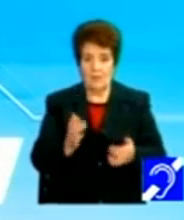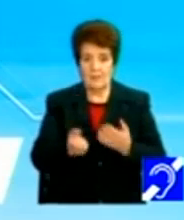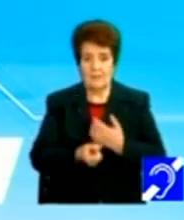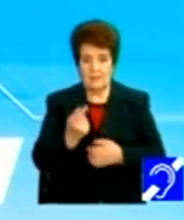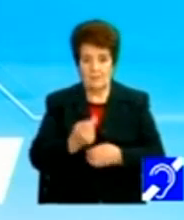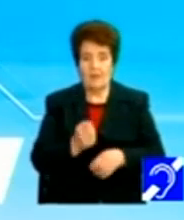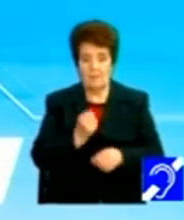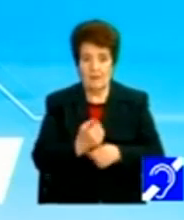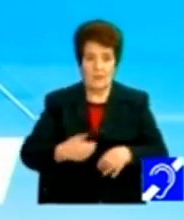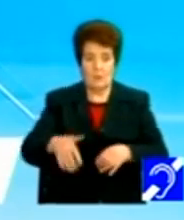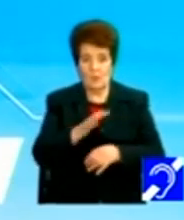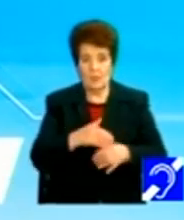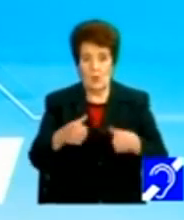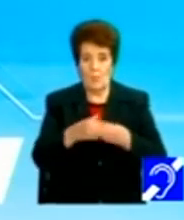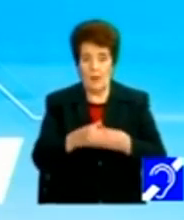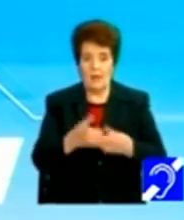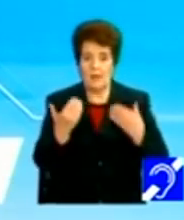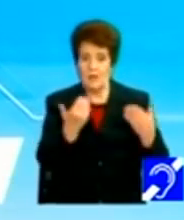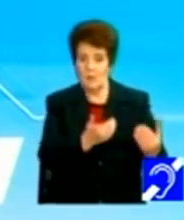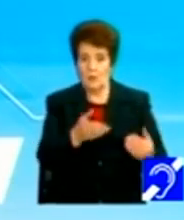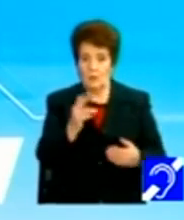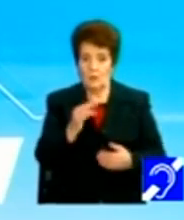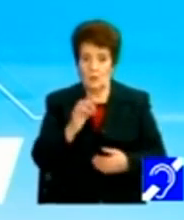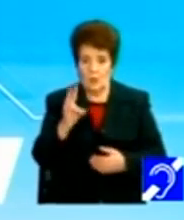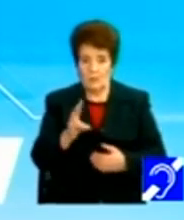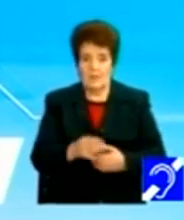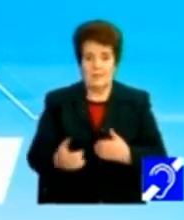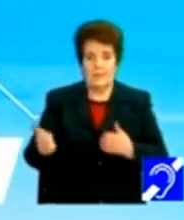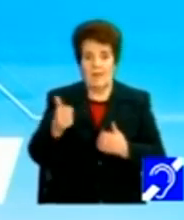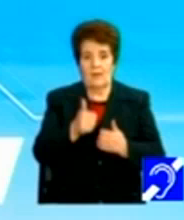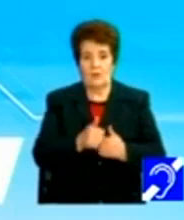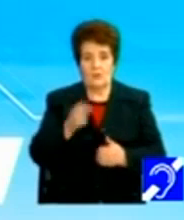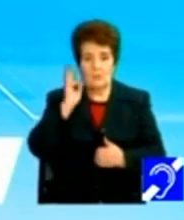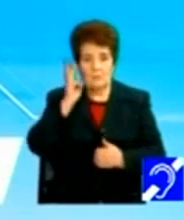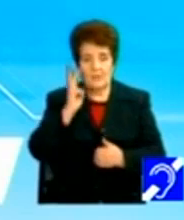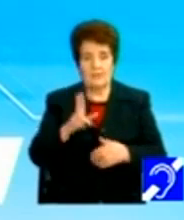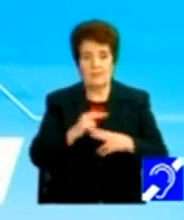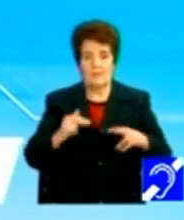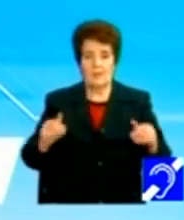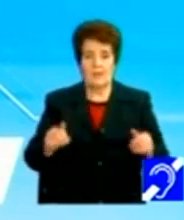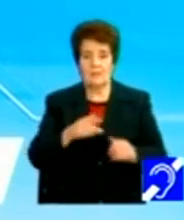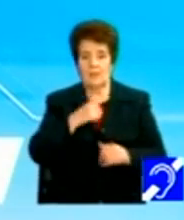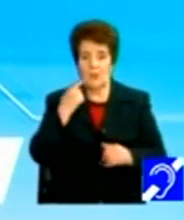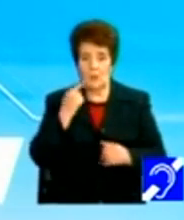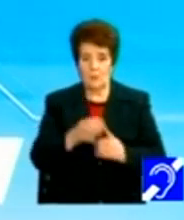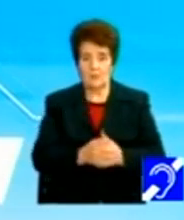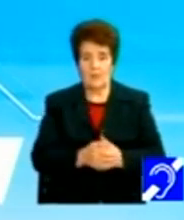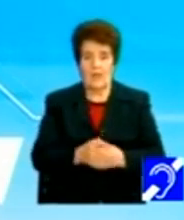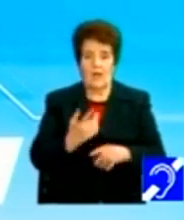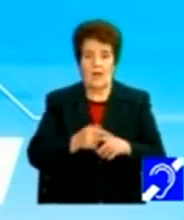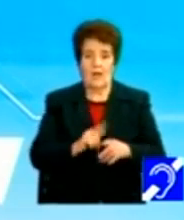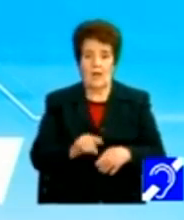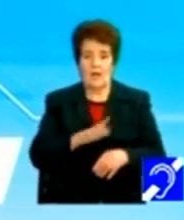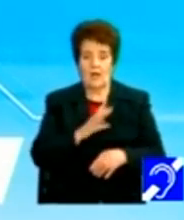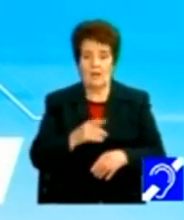îi fac, de fapt, toată campania lui Dodon și la asta s-a mai alăturat și ambasadorul Federației Ruse în Moldova, Vasnețov, care și-a permis într-un